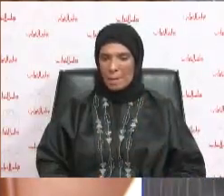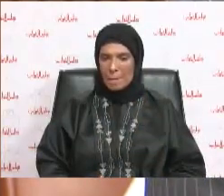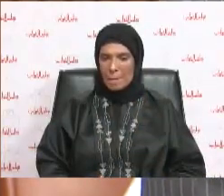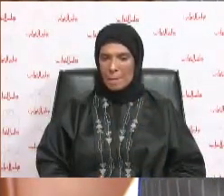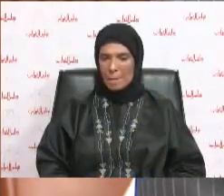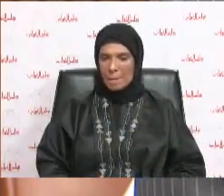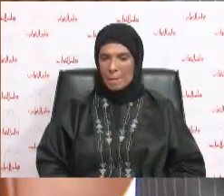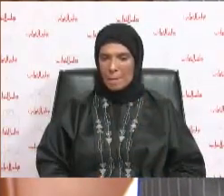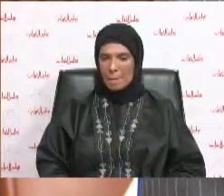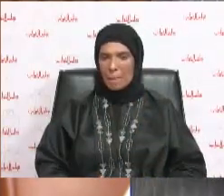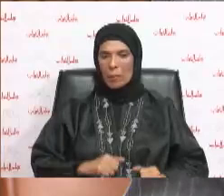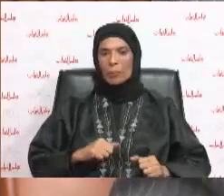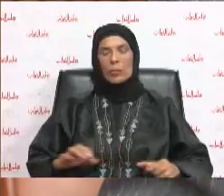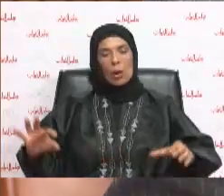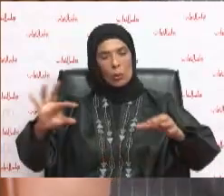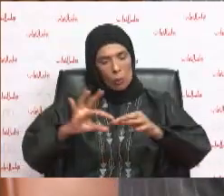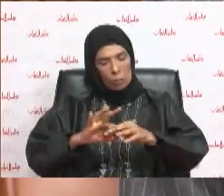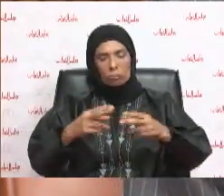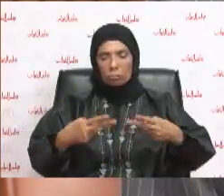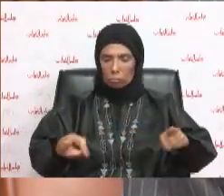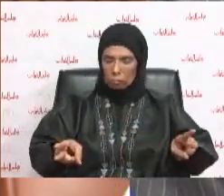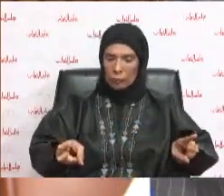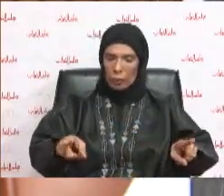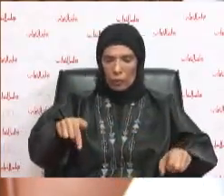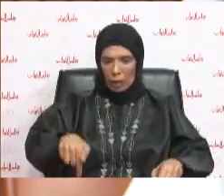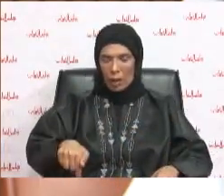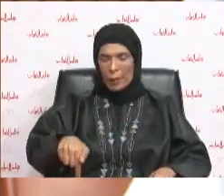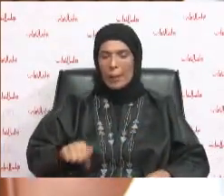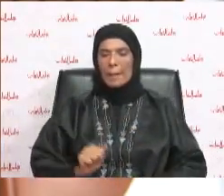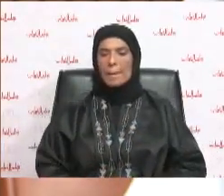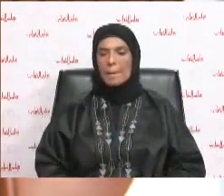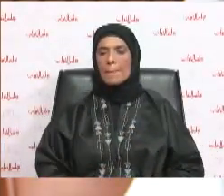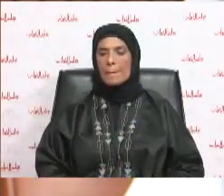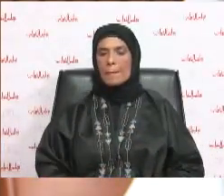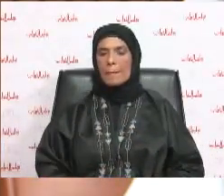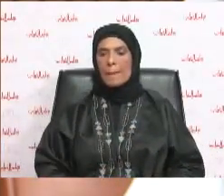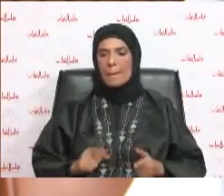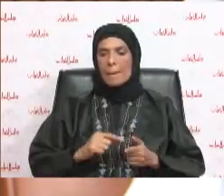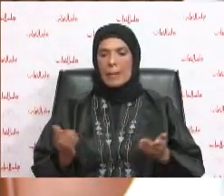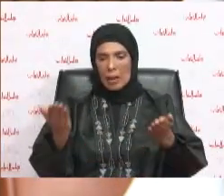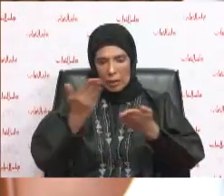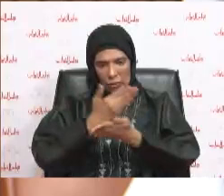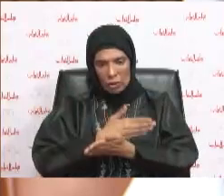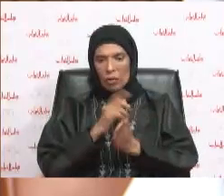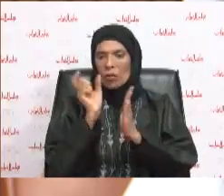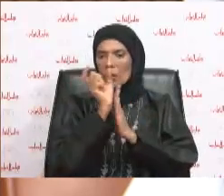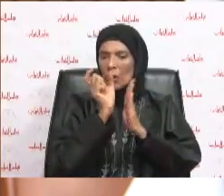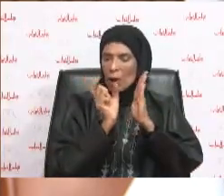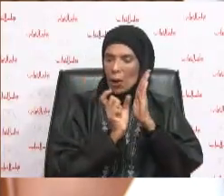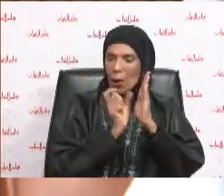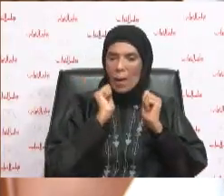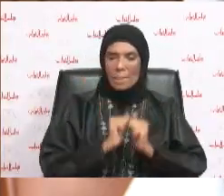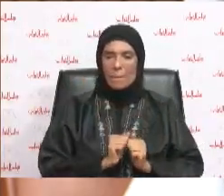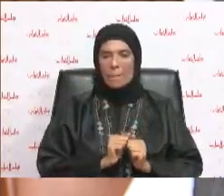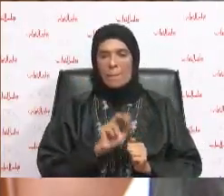ودائما احنا نوافق يعني من الدور السابق حتى هذا الدور عدة اتفاقيات إطارية لتشغيل